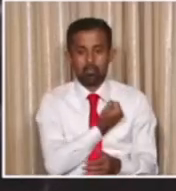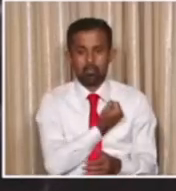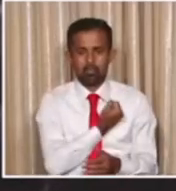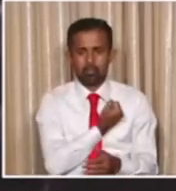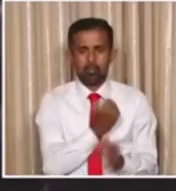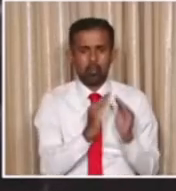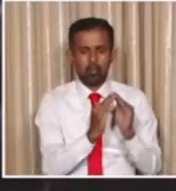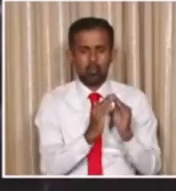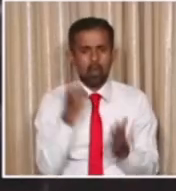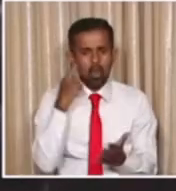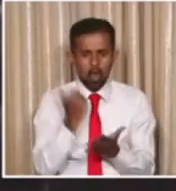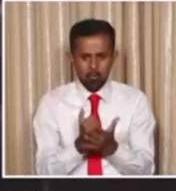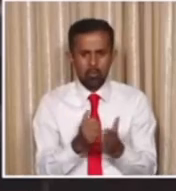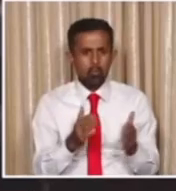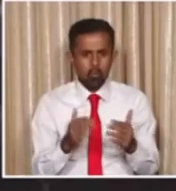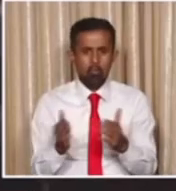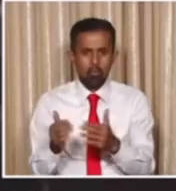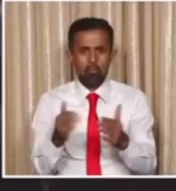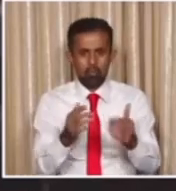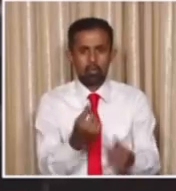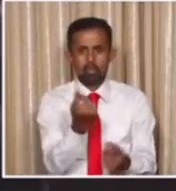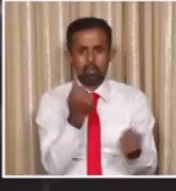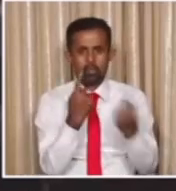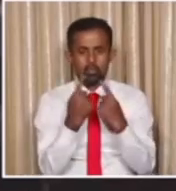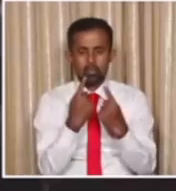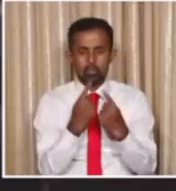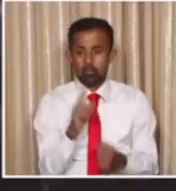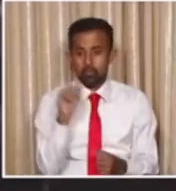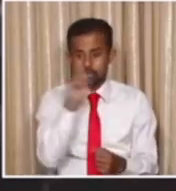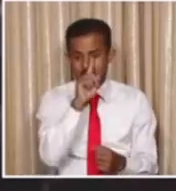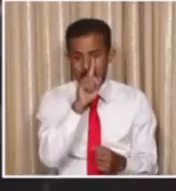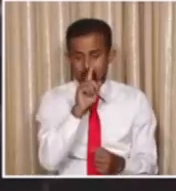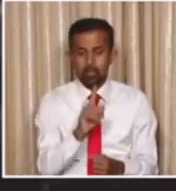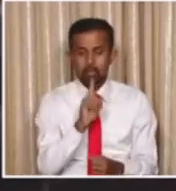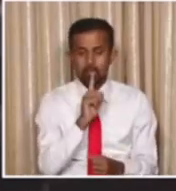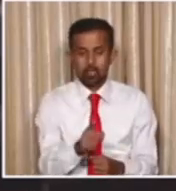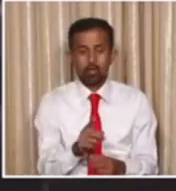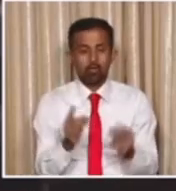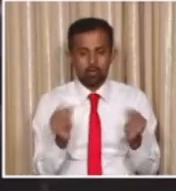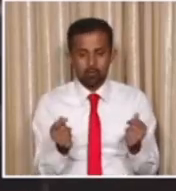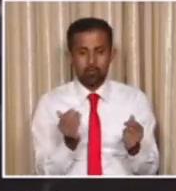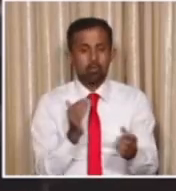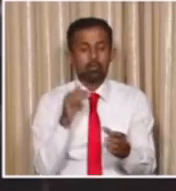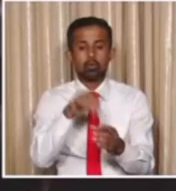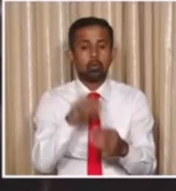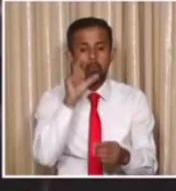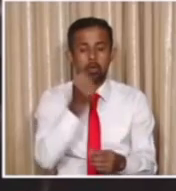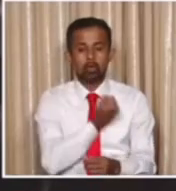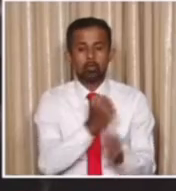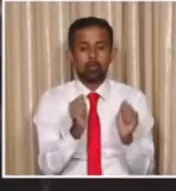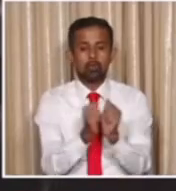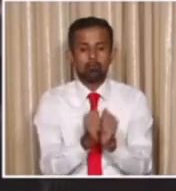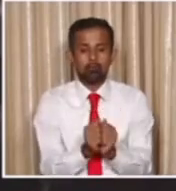කියන කාරණාවත් එක්ක ඔහොමම තව රෝහල් කීපයක් පහුගිය දවස්වල කිව්වා. ඒ නිසා මම ඉස්සලාම ඔබතුමන් ගෞරවයෙන් ඉල්ලනවා වහාම මැදිහත් වෙලා මේ රෝහල් වල වැඩ